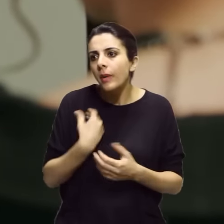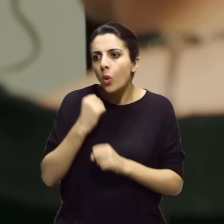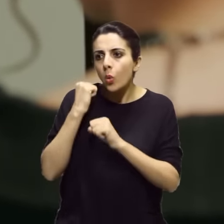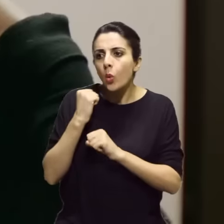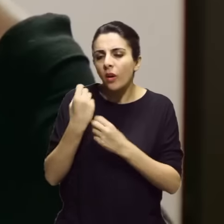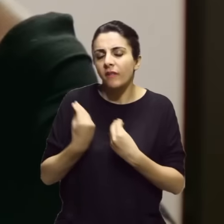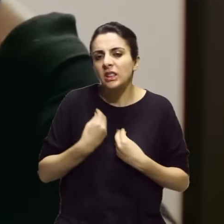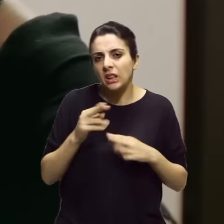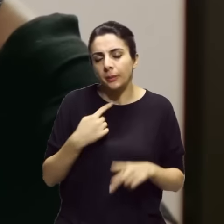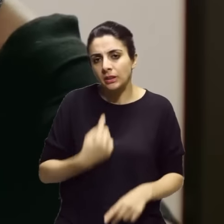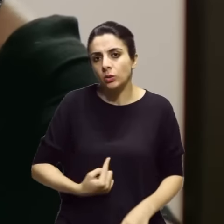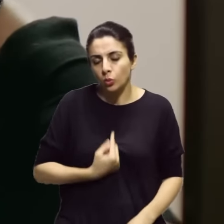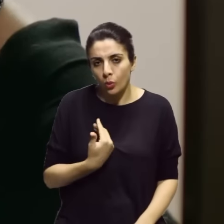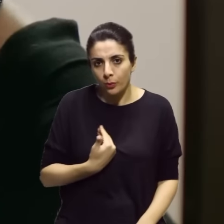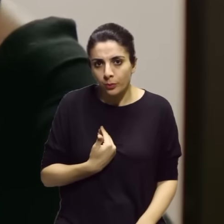bu, biliyorum.